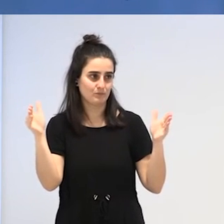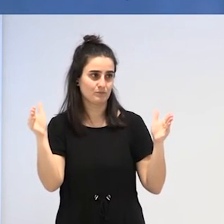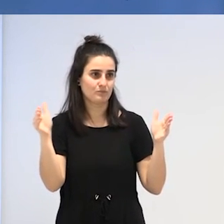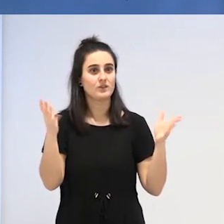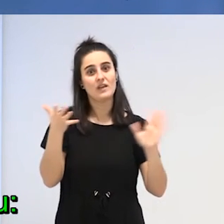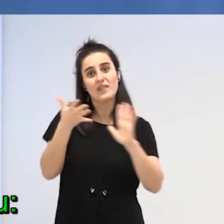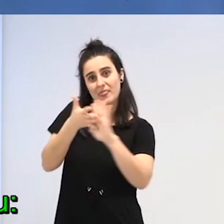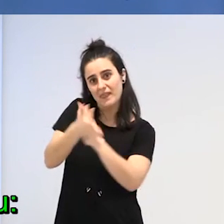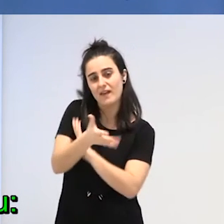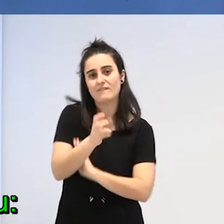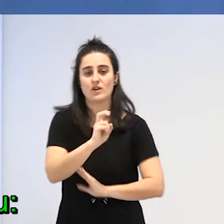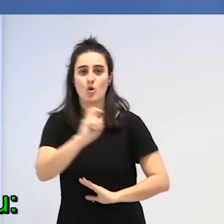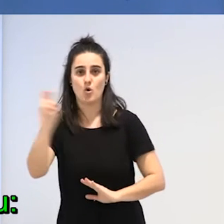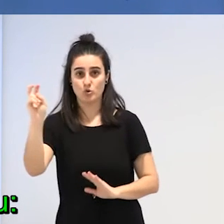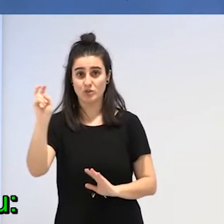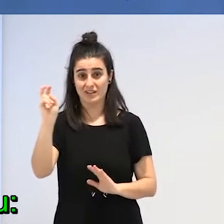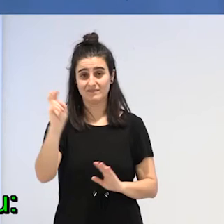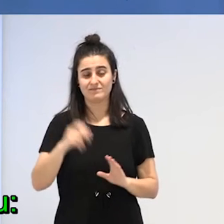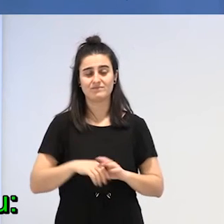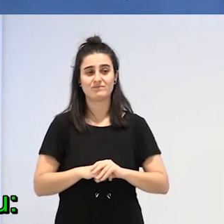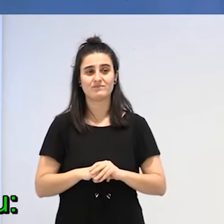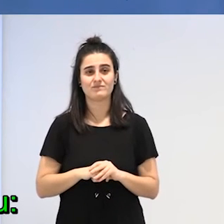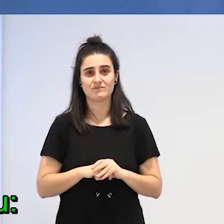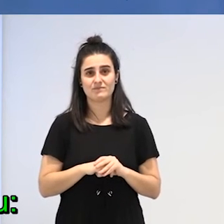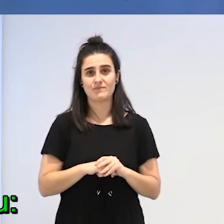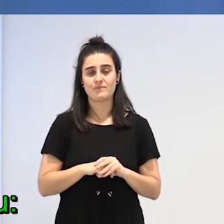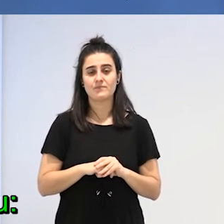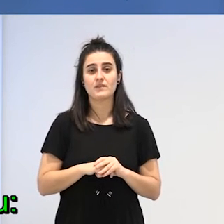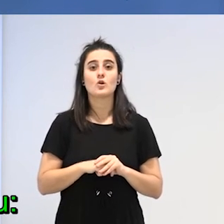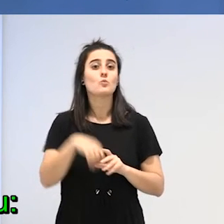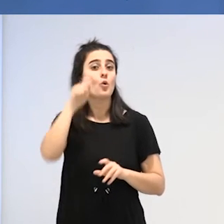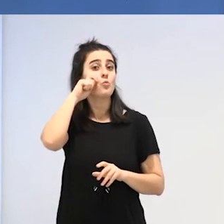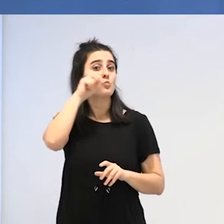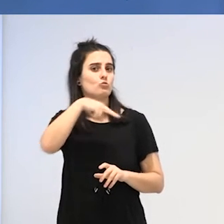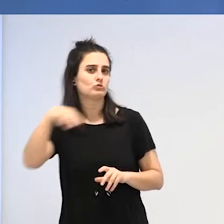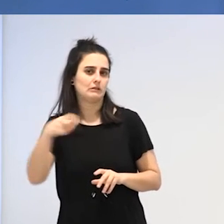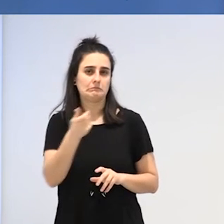definizio bat daukat Smithsonian and Space Museoak honela definitzen du,